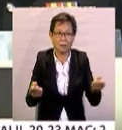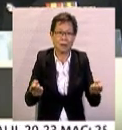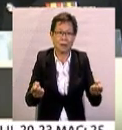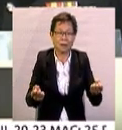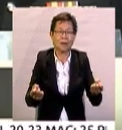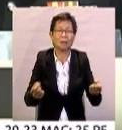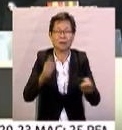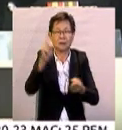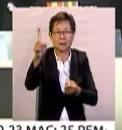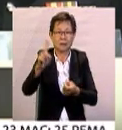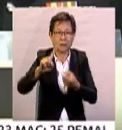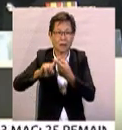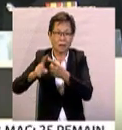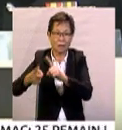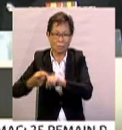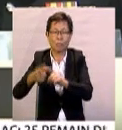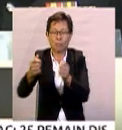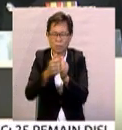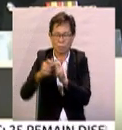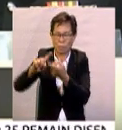bersama seorang lagi